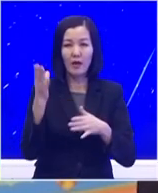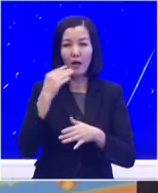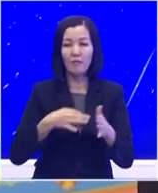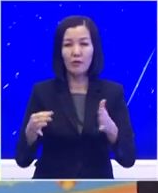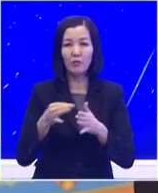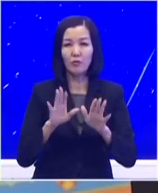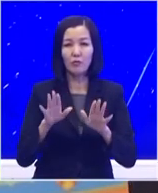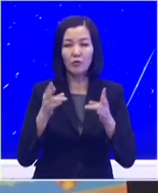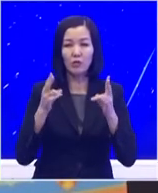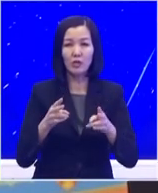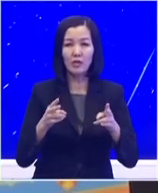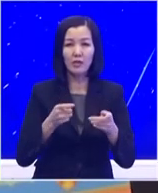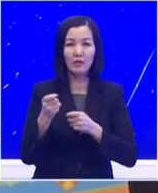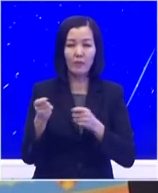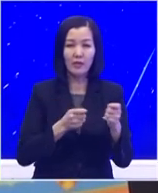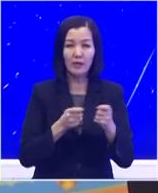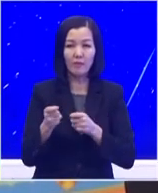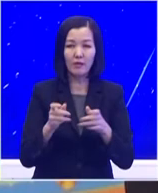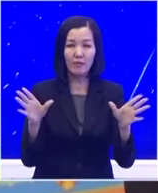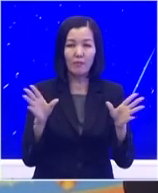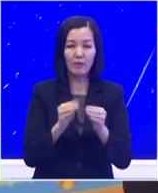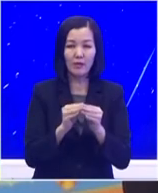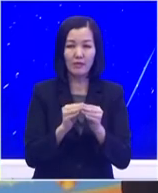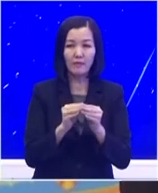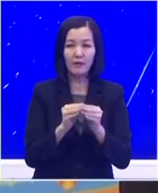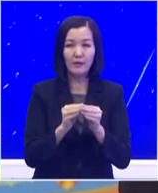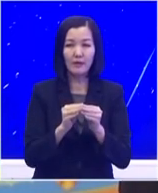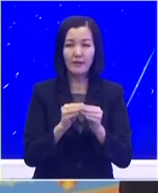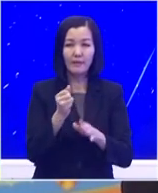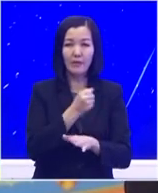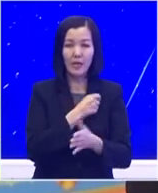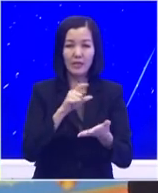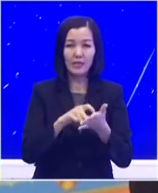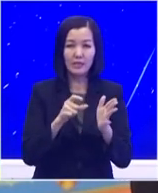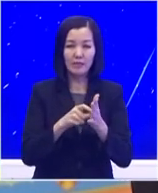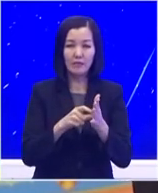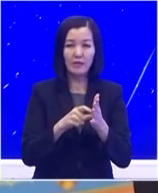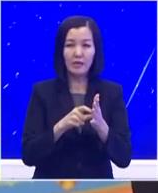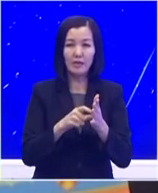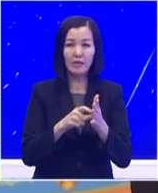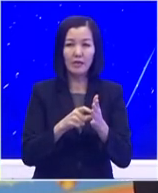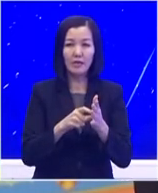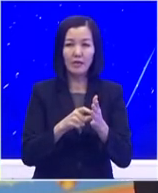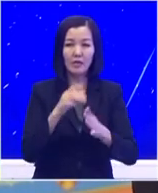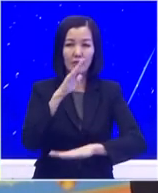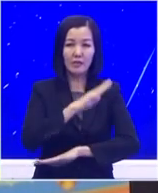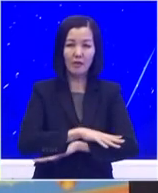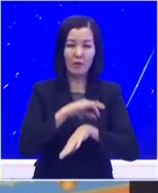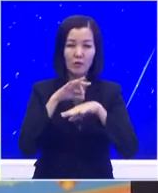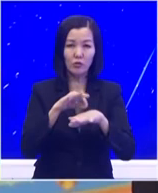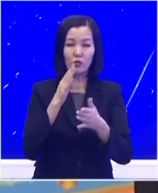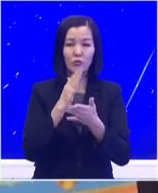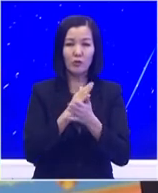облысының төтенше жағдайлар департаментімен бірлесіп, осындай кадет класында сабақтар жүргізіп